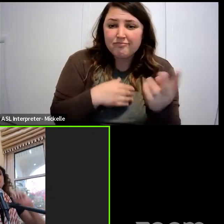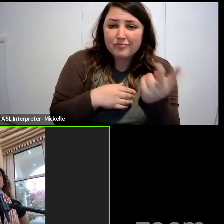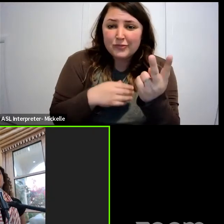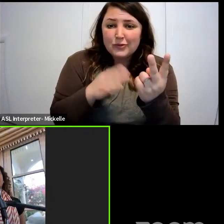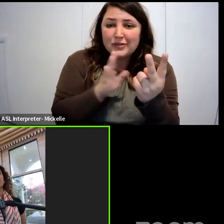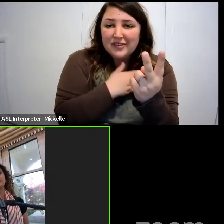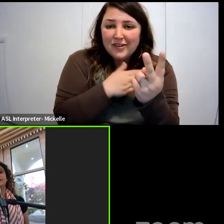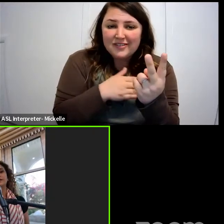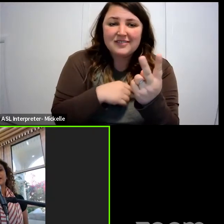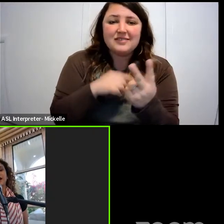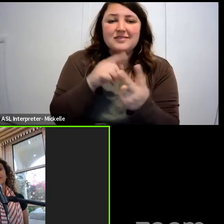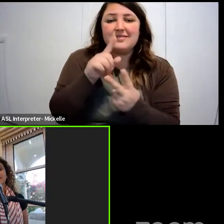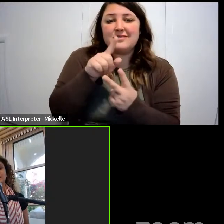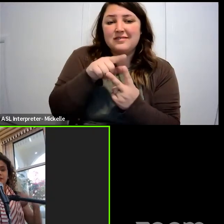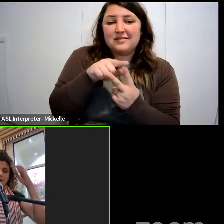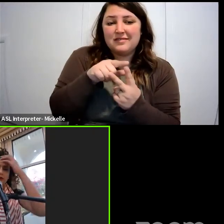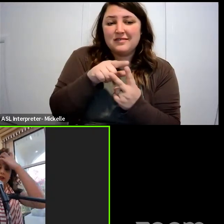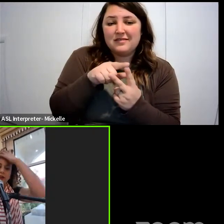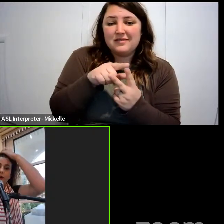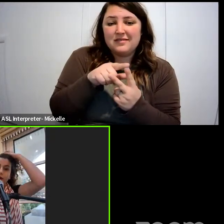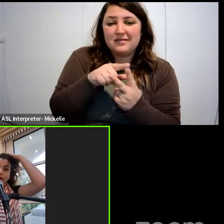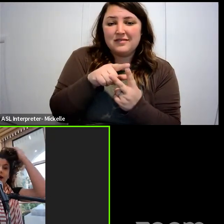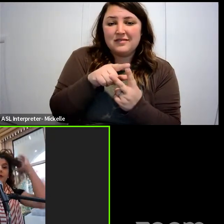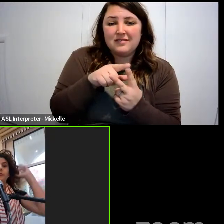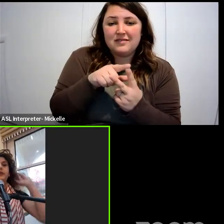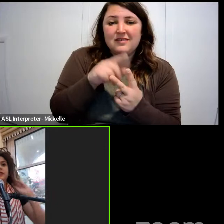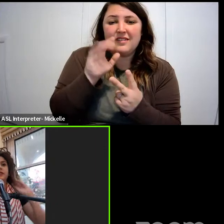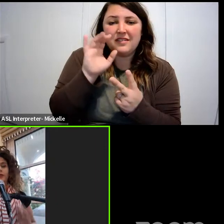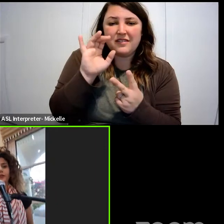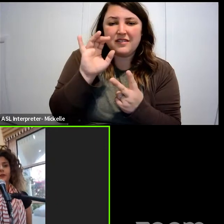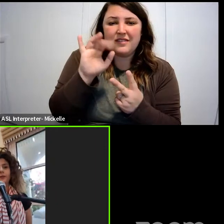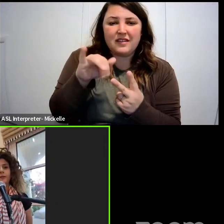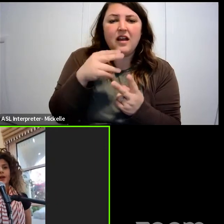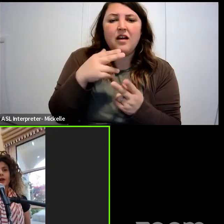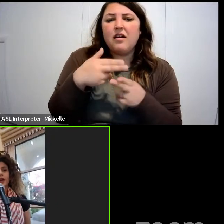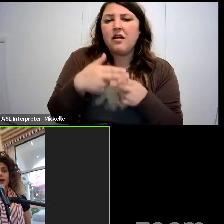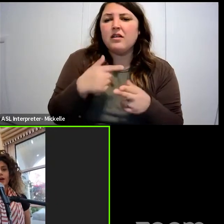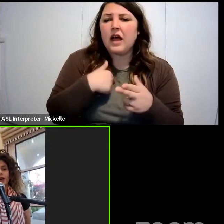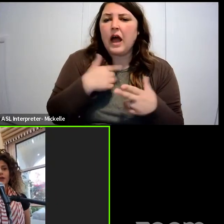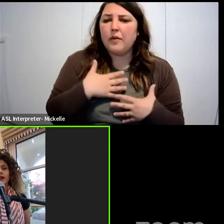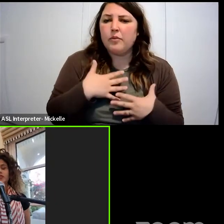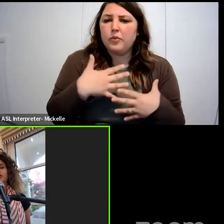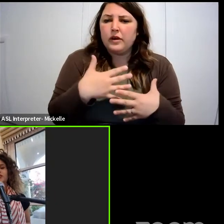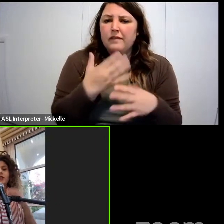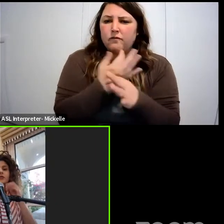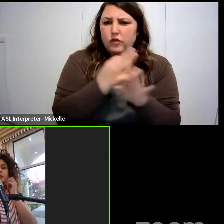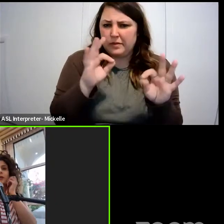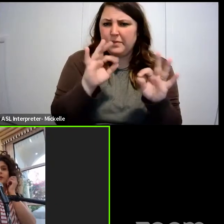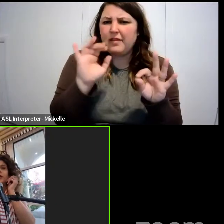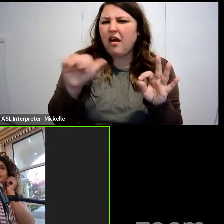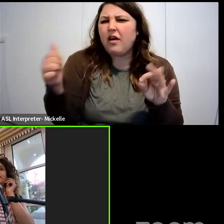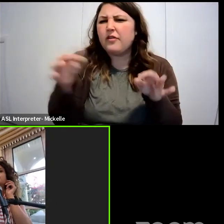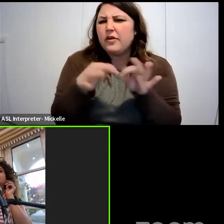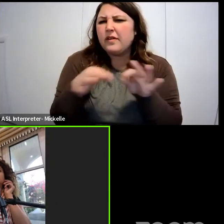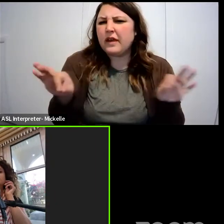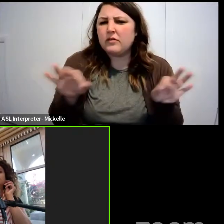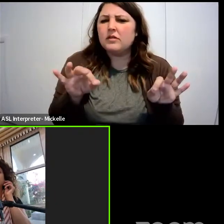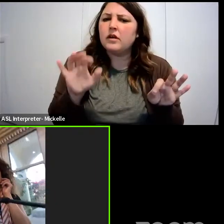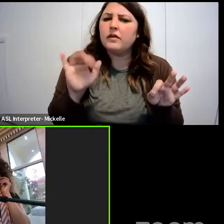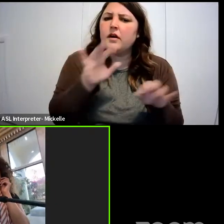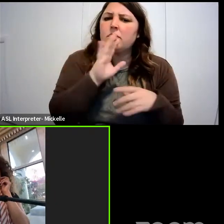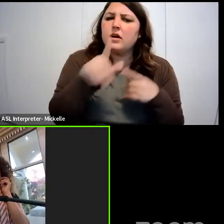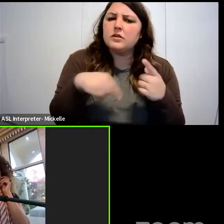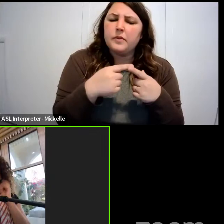The first song is أنا بتنفس حرية, or I Breathe Freedom. It actually talks about the liberation